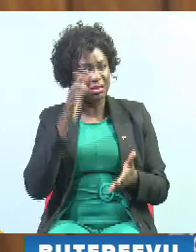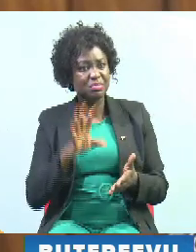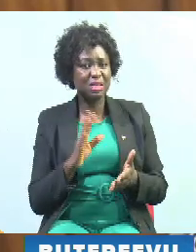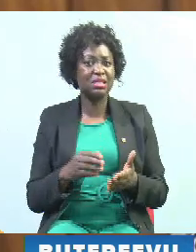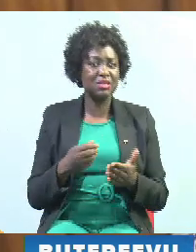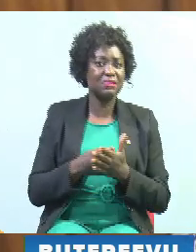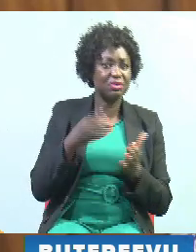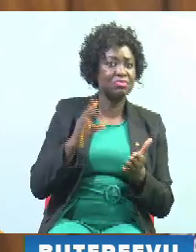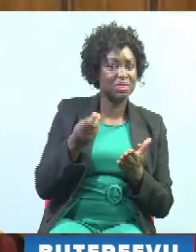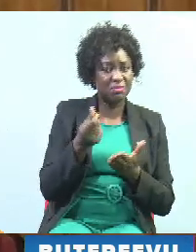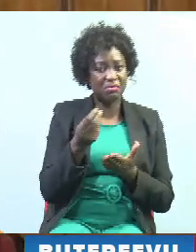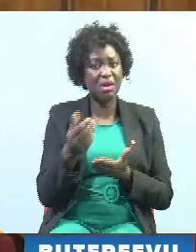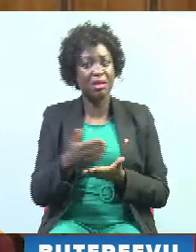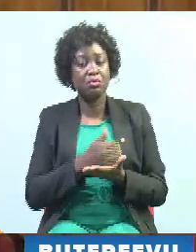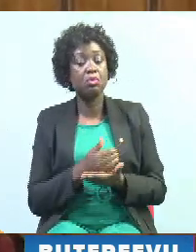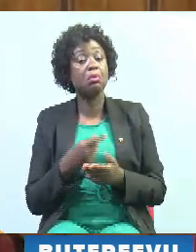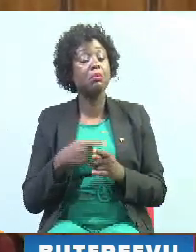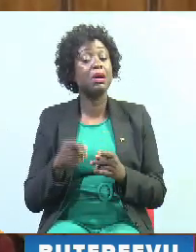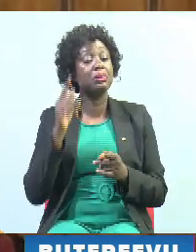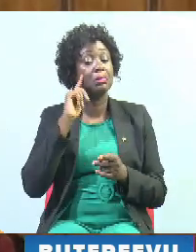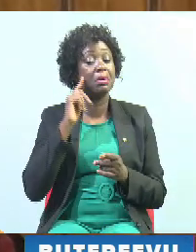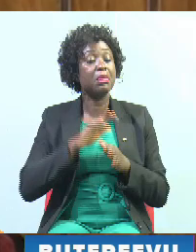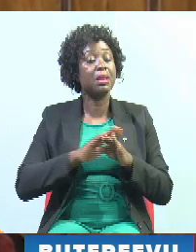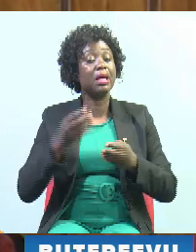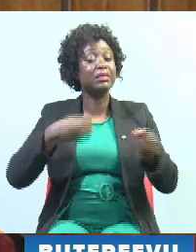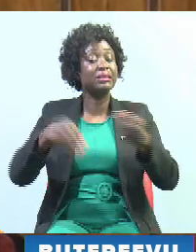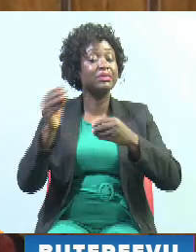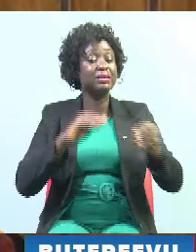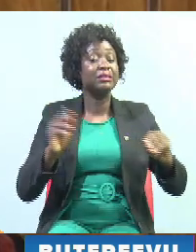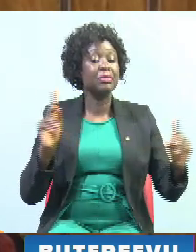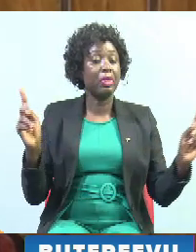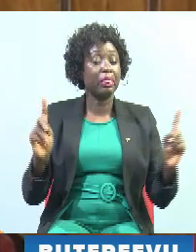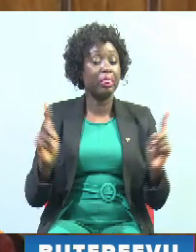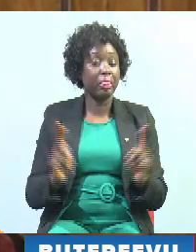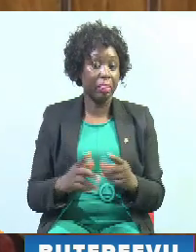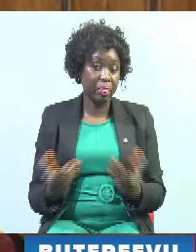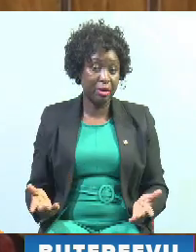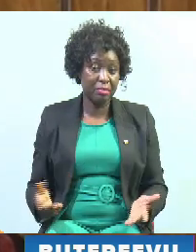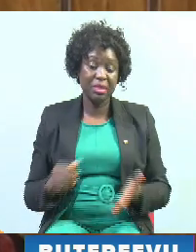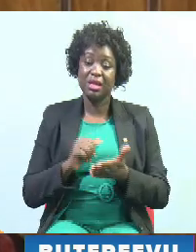bbeeyi ng'ettaka ligenda. Olutalo lw'ettaka tusaba pulezidenti aluggyemu obukuusa